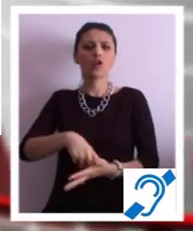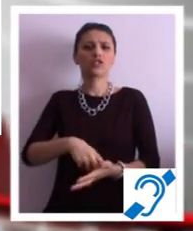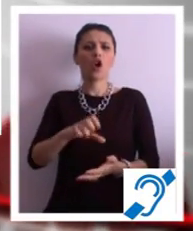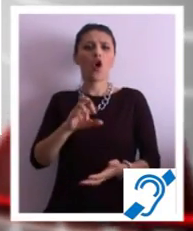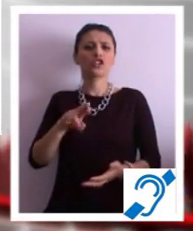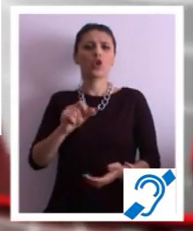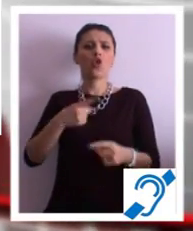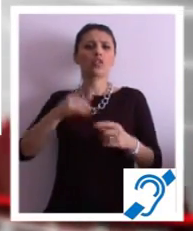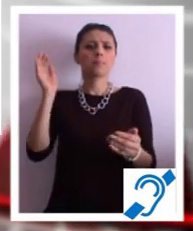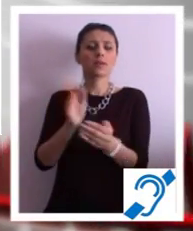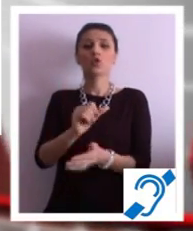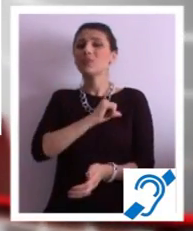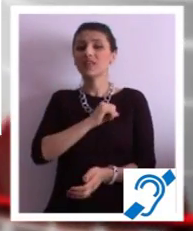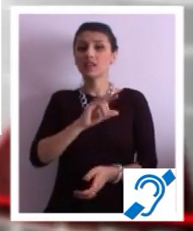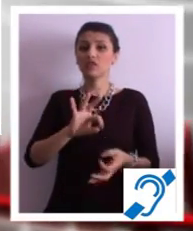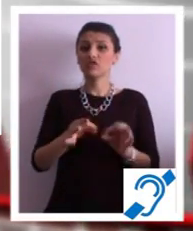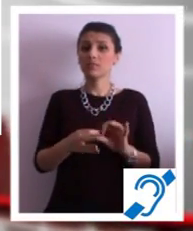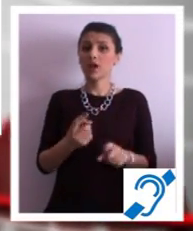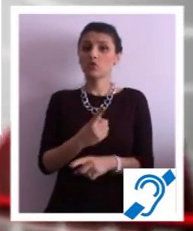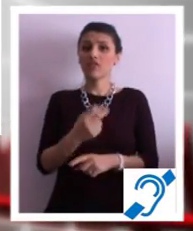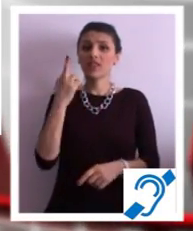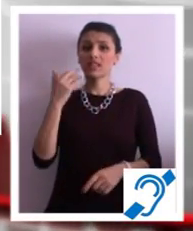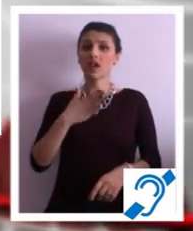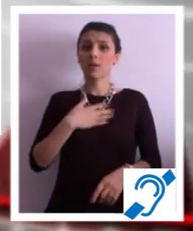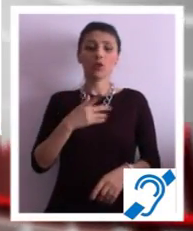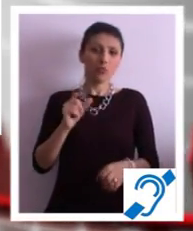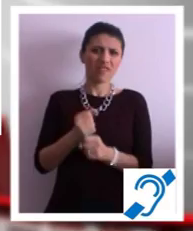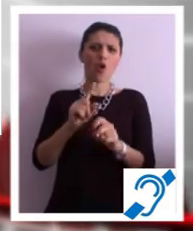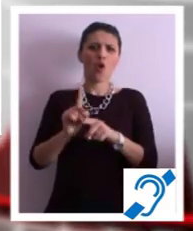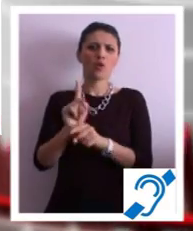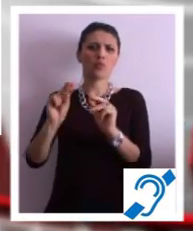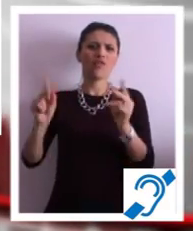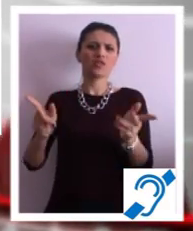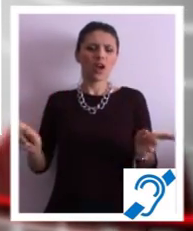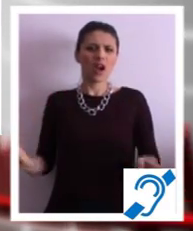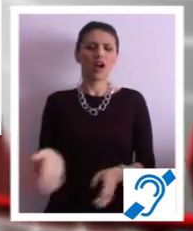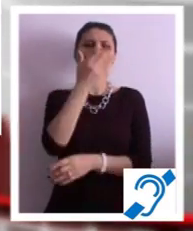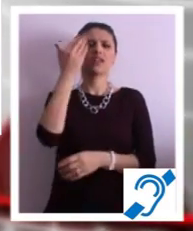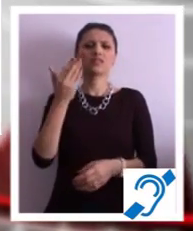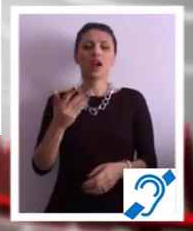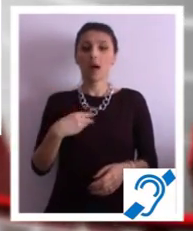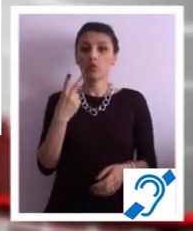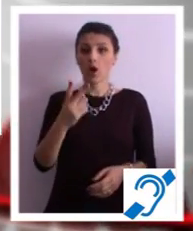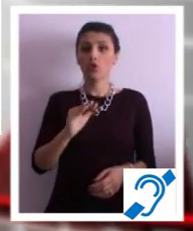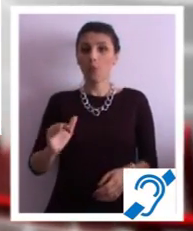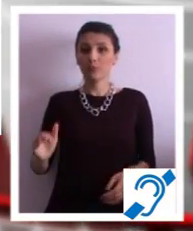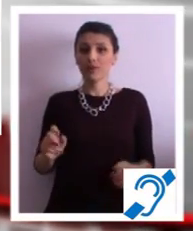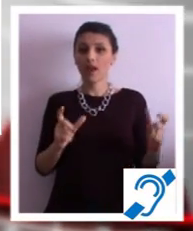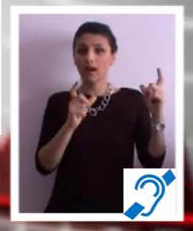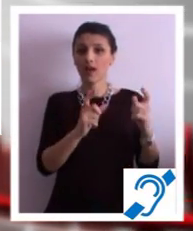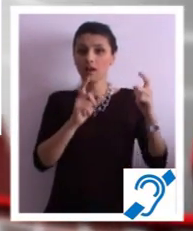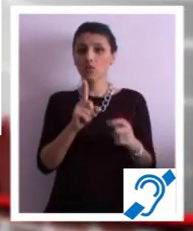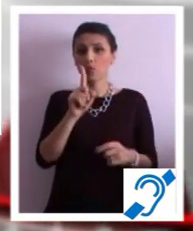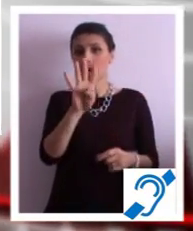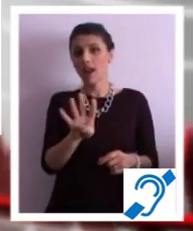că lasă corigență, mă rog, deci să nu se mai facă ore profesorul Luca cu copiii mei. Deci am doi copii la clasa, unul